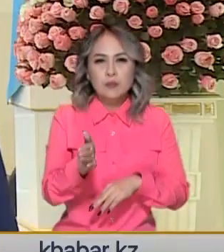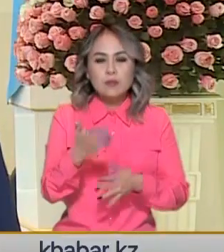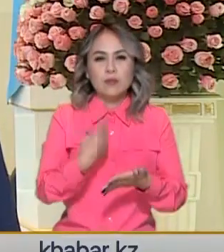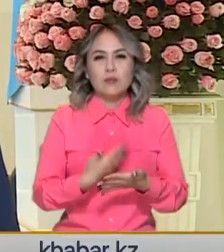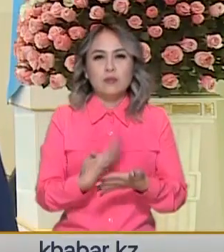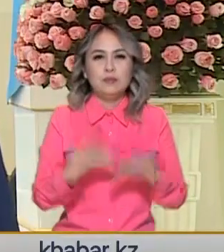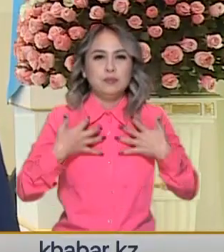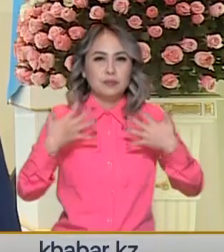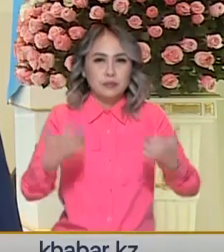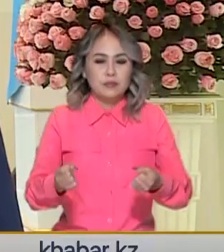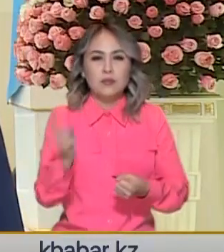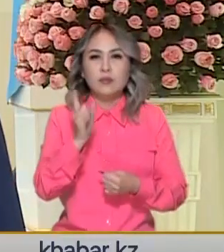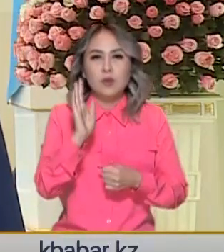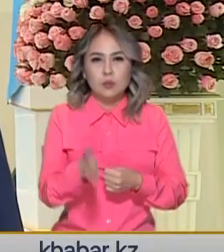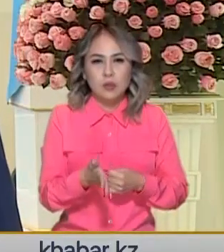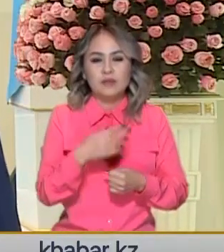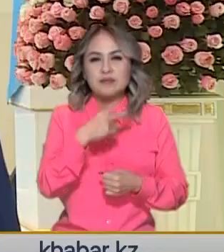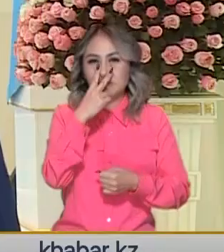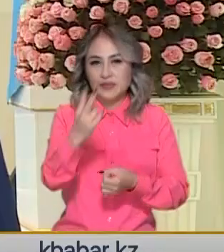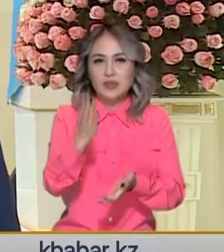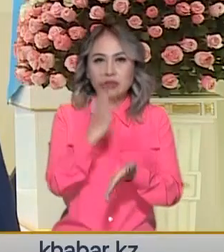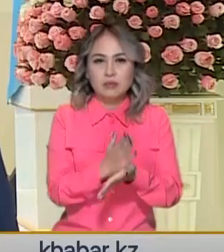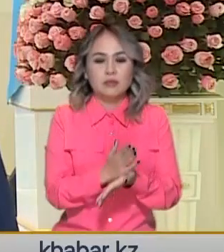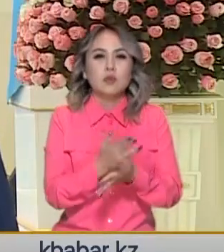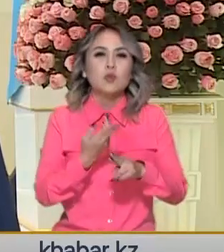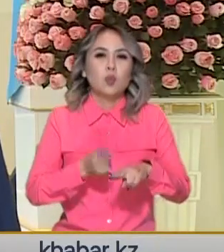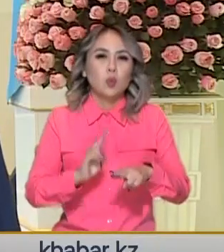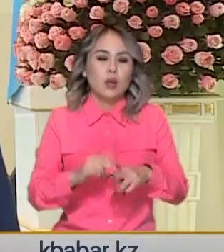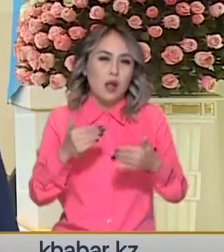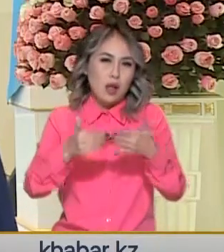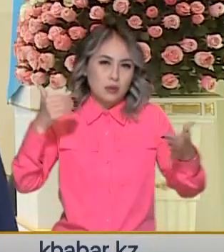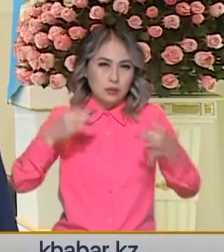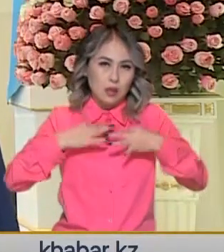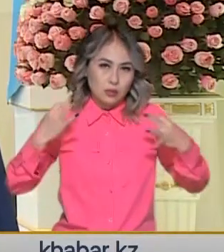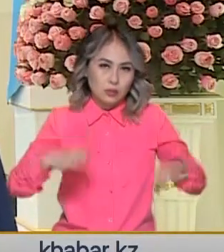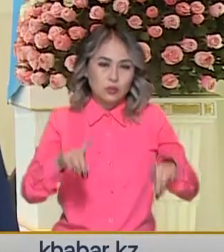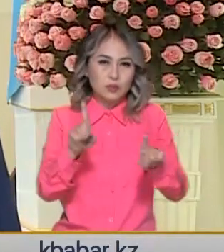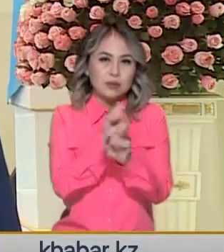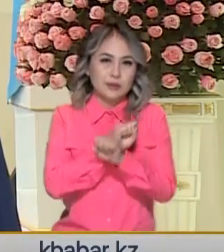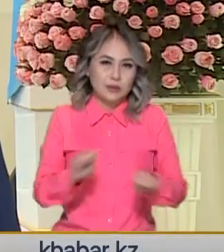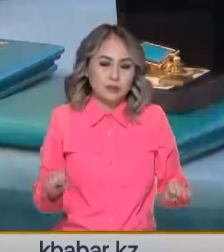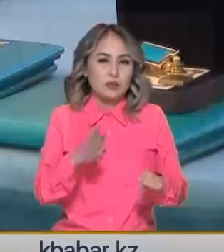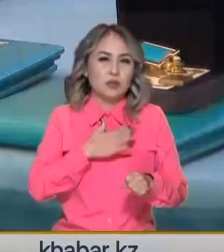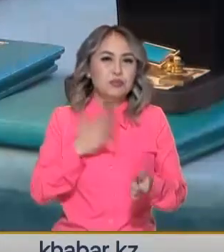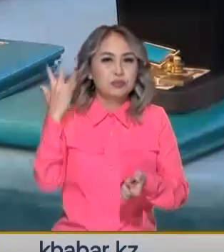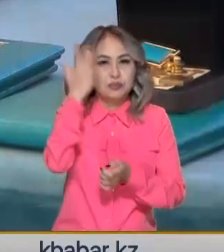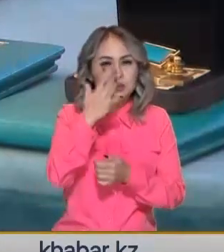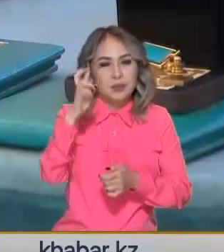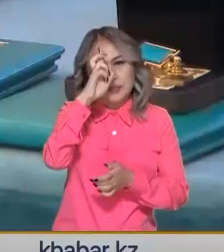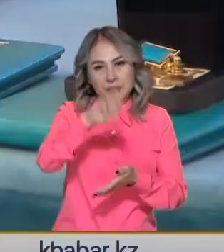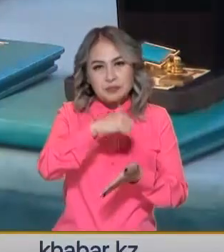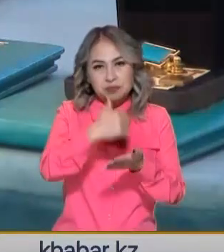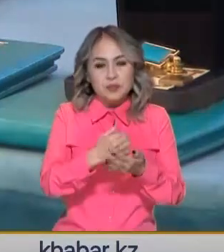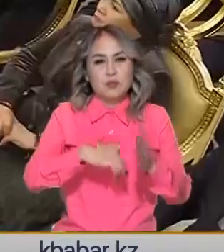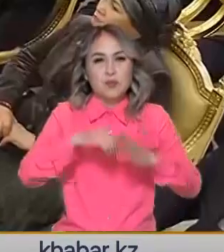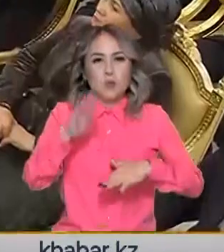жалпы денсаулыққа не болатыны біз көріп отырмыз ғой, не болып жатқаны. Сондықтан оның алдын алуы, оны болдырмау біздің басты мақсатымыз. Мемлекет басшысының